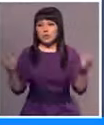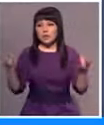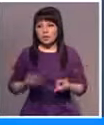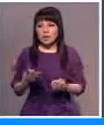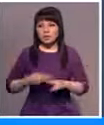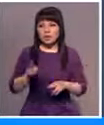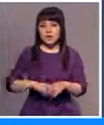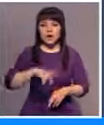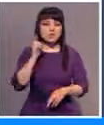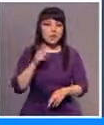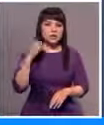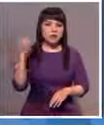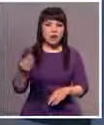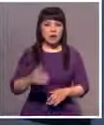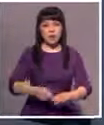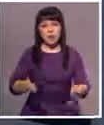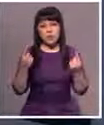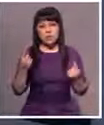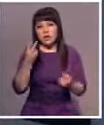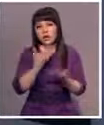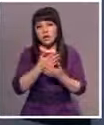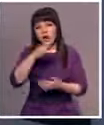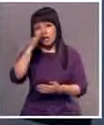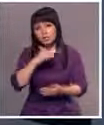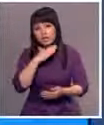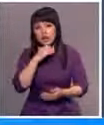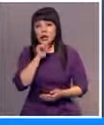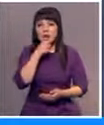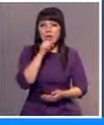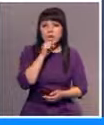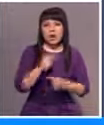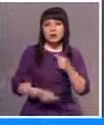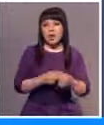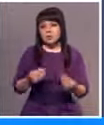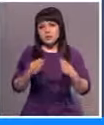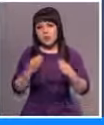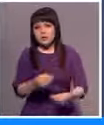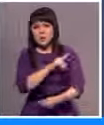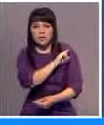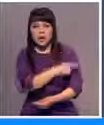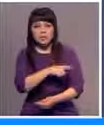жастар үлкен аталарының, әкелерінің ерліктерін